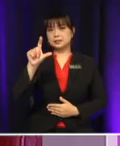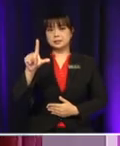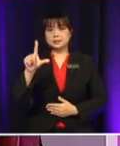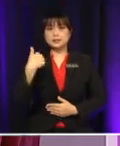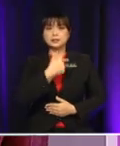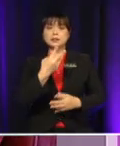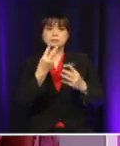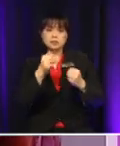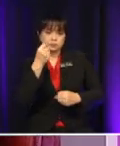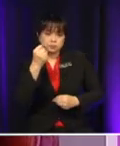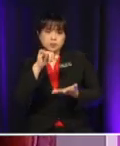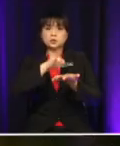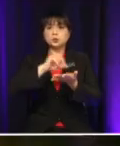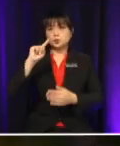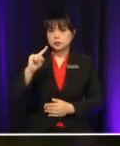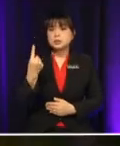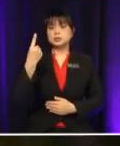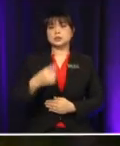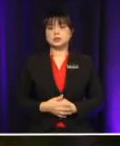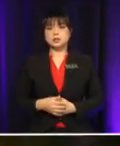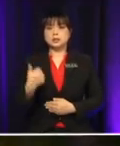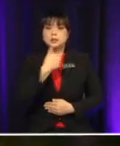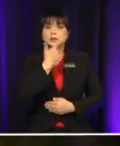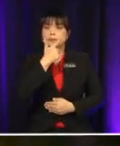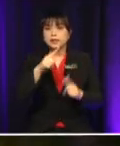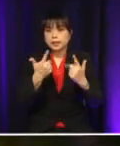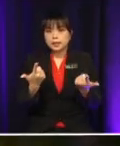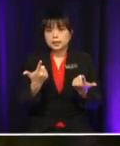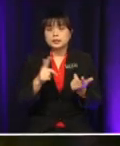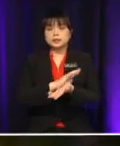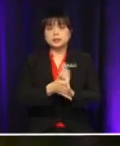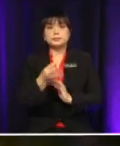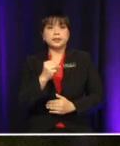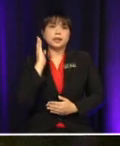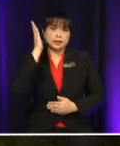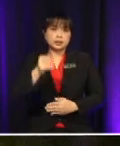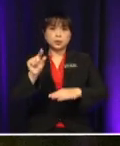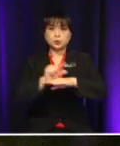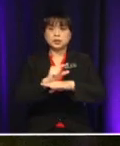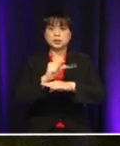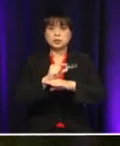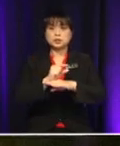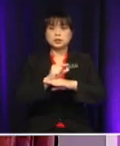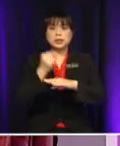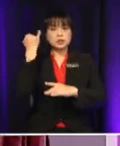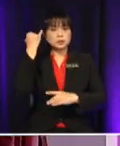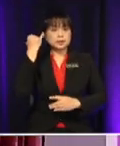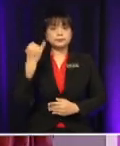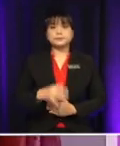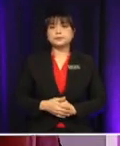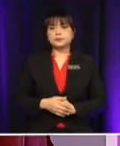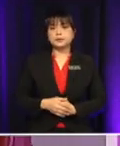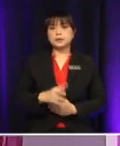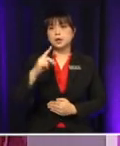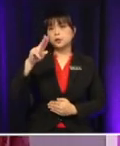tanah fisik lain mereka akan gunakan konsep supaya boleh